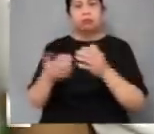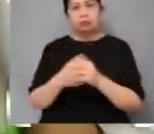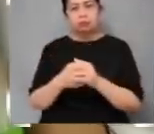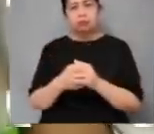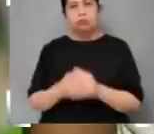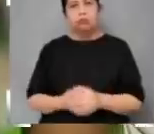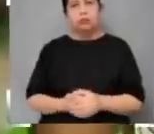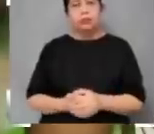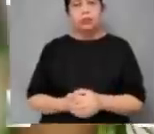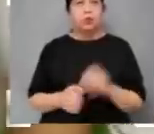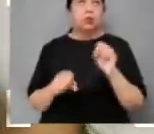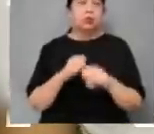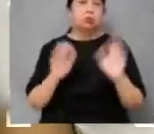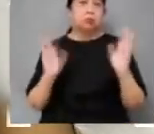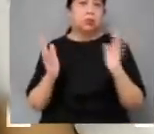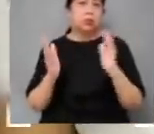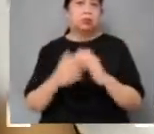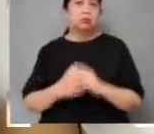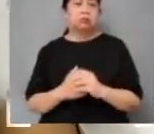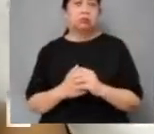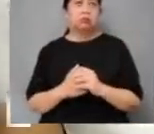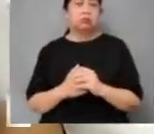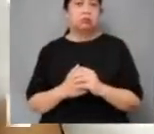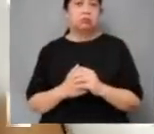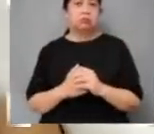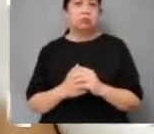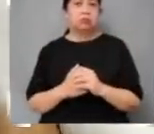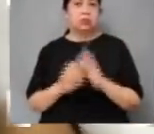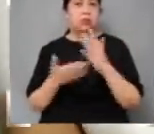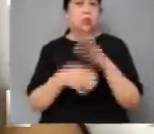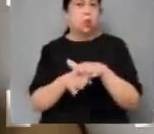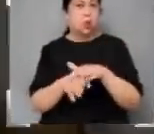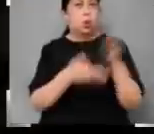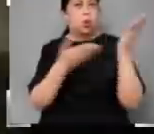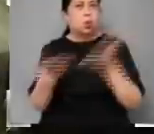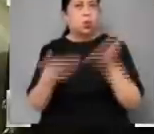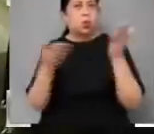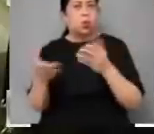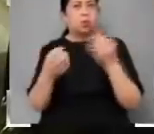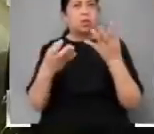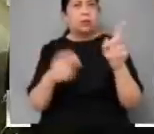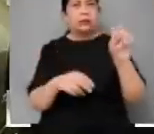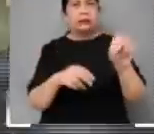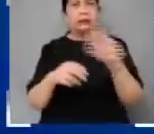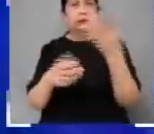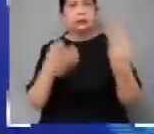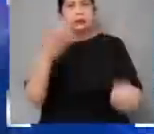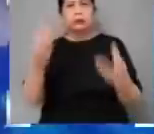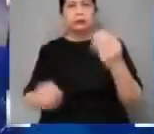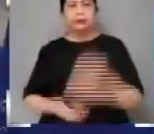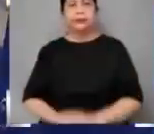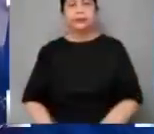Kaya parang siguro medyo nagiging slow kasi ang daming yung outlet na nangangailangan. Ako si Bernadette Reyes, ang